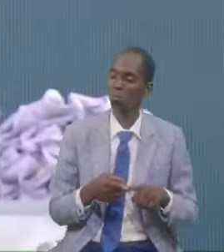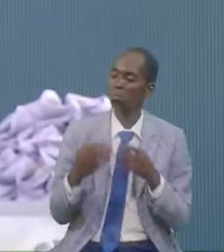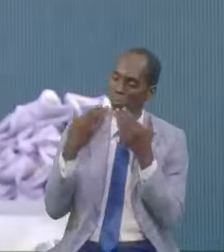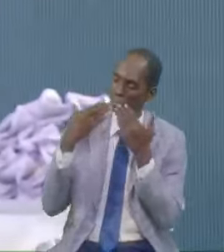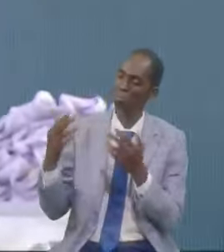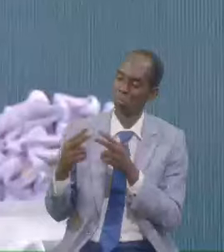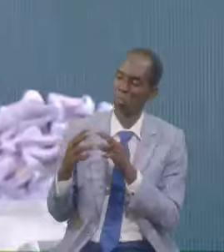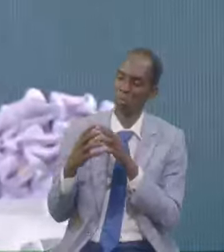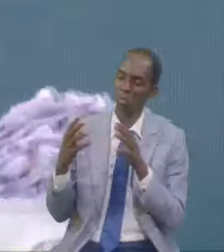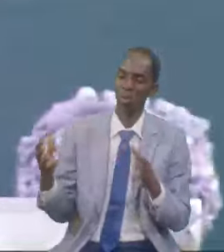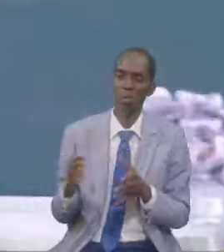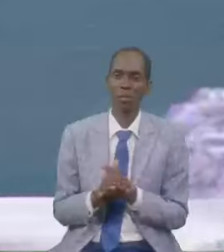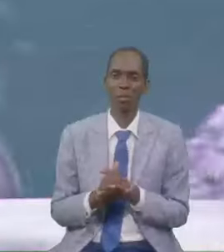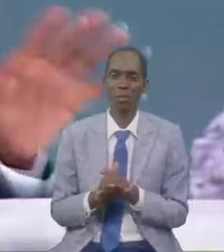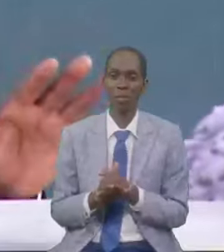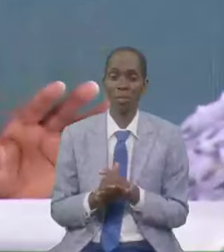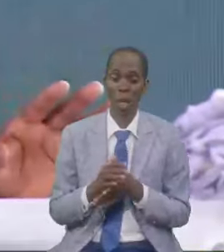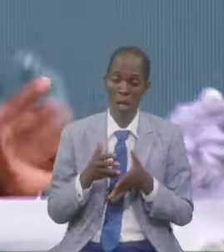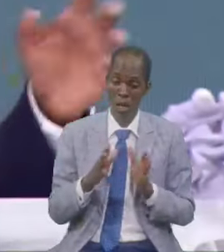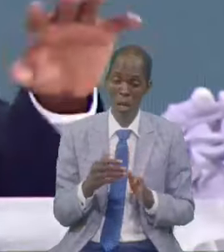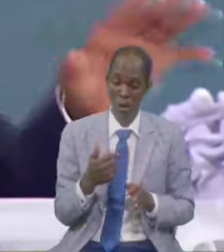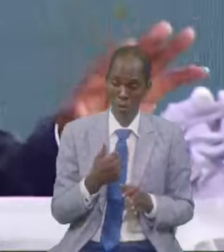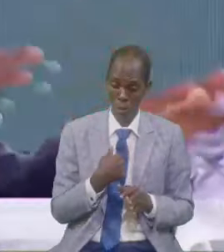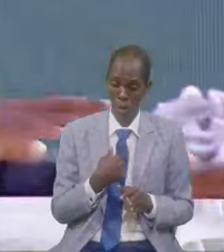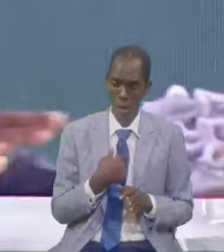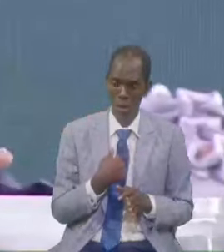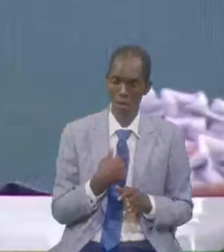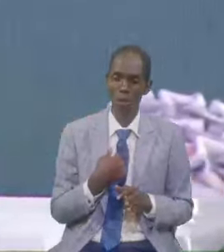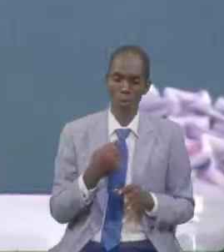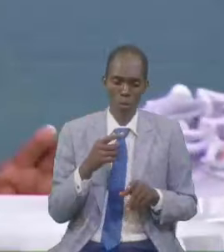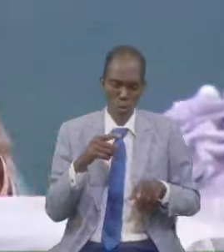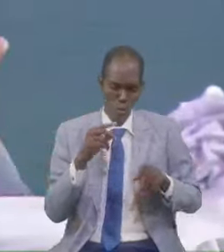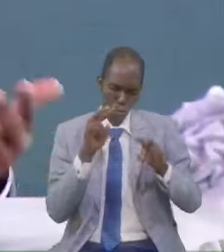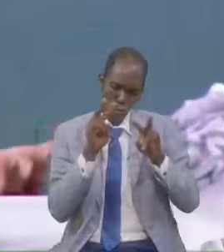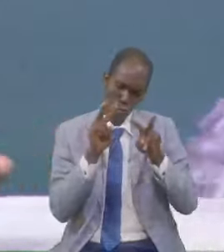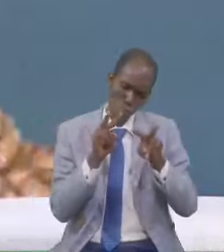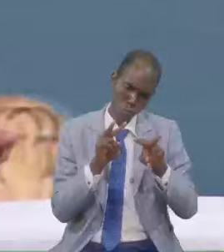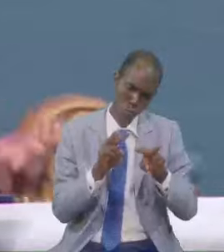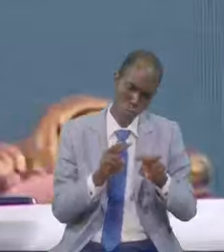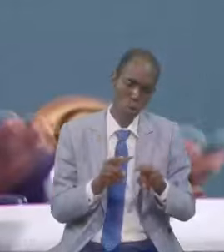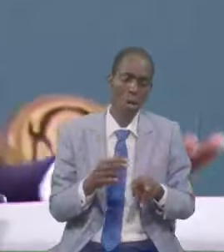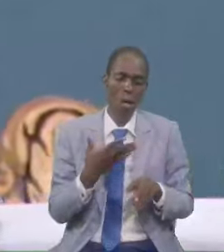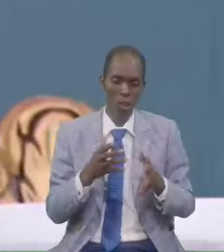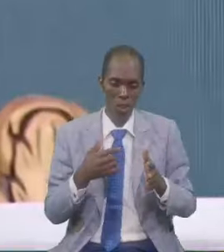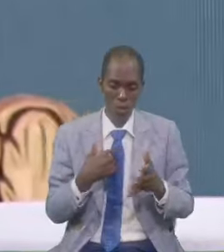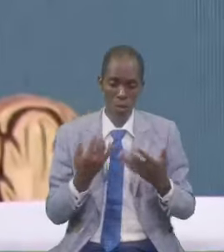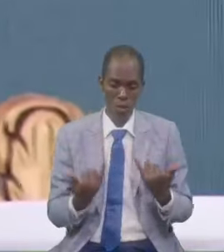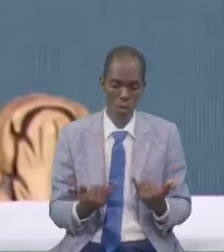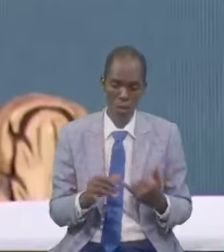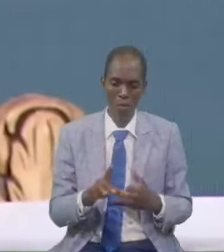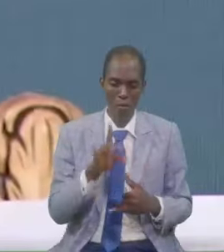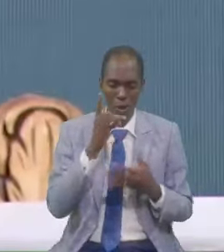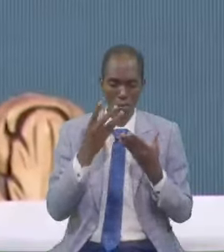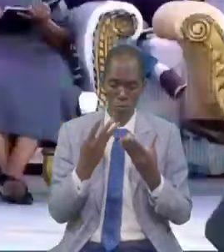ధన్యవాదాలు. Let me look through life and let me get settled in this place, then I will know what direction to